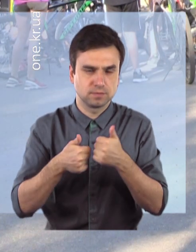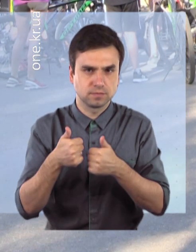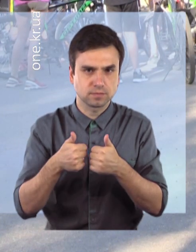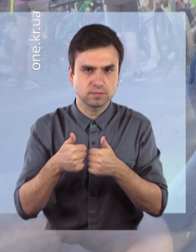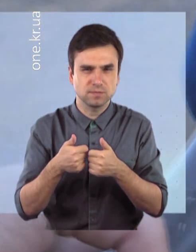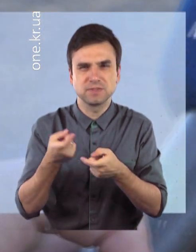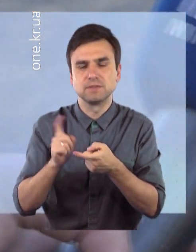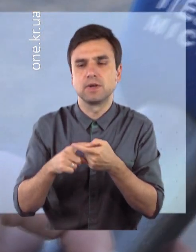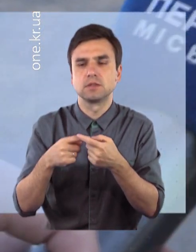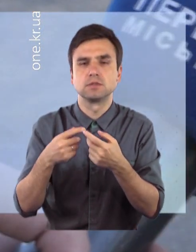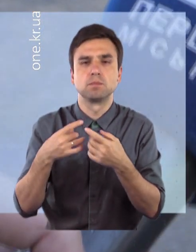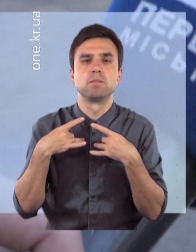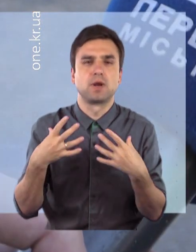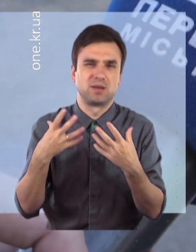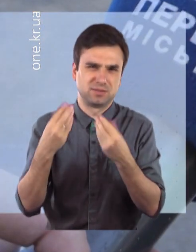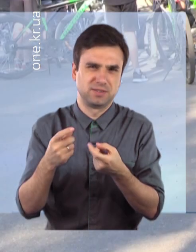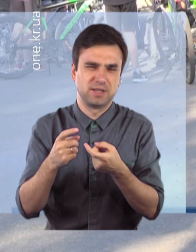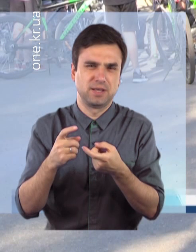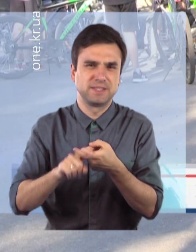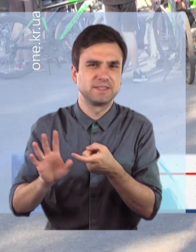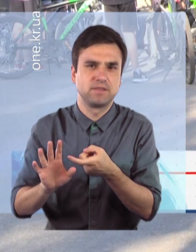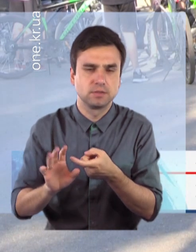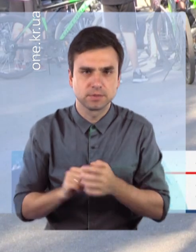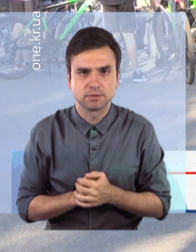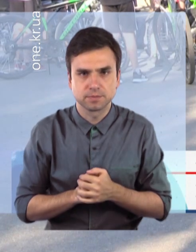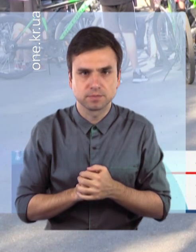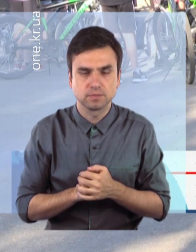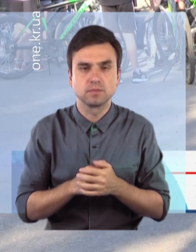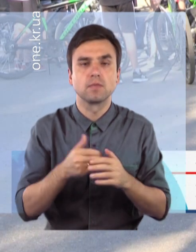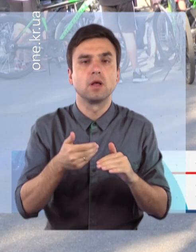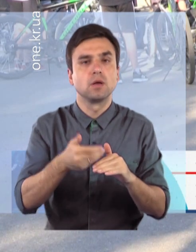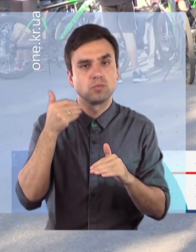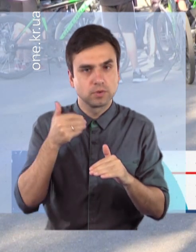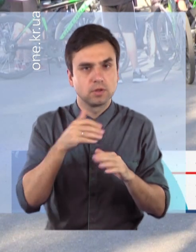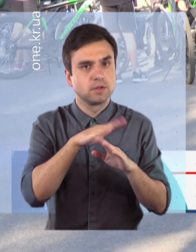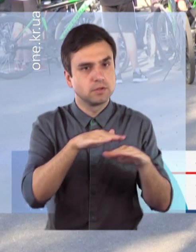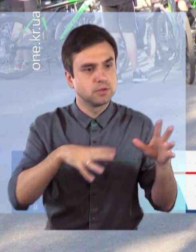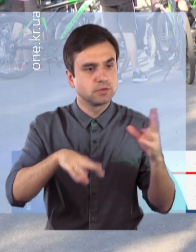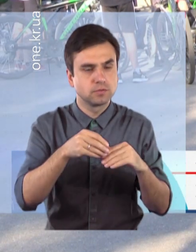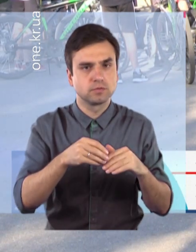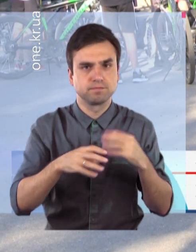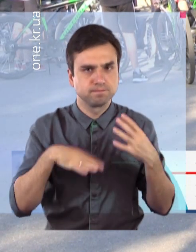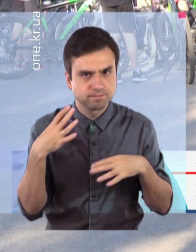Дню Незалежності України. Цей кубок є традиційним, учасники готуються до нього.